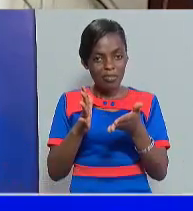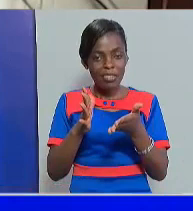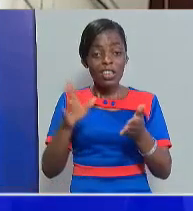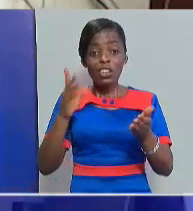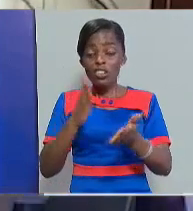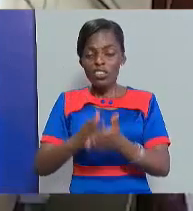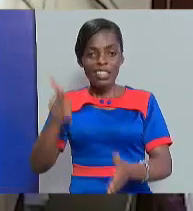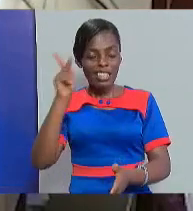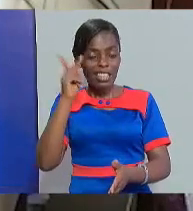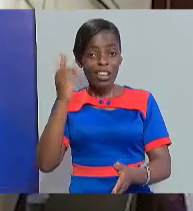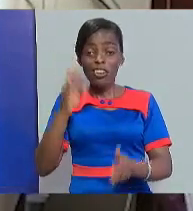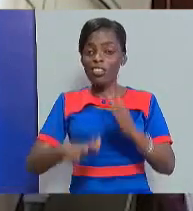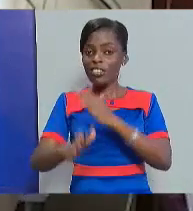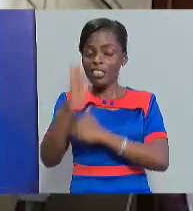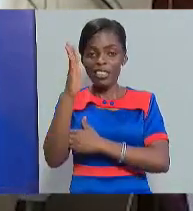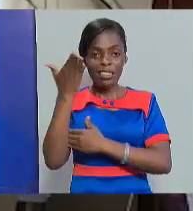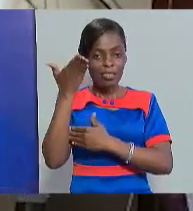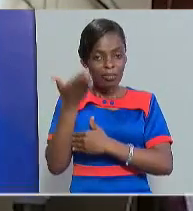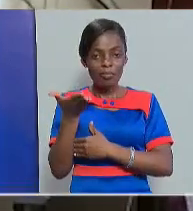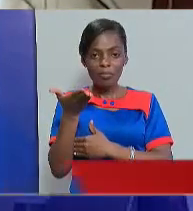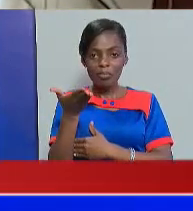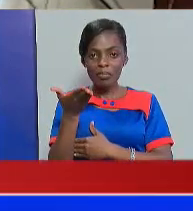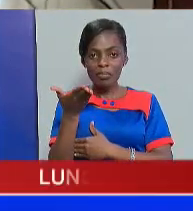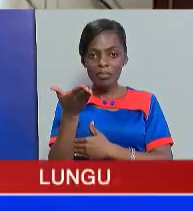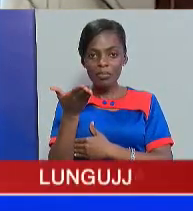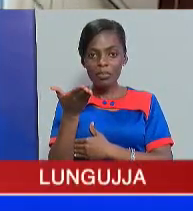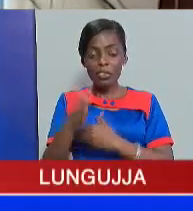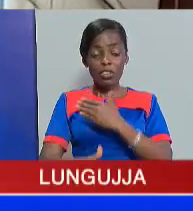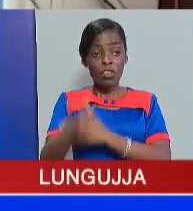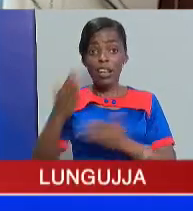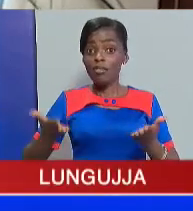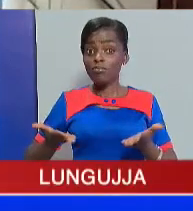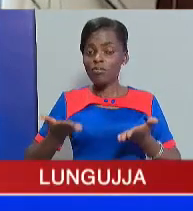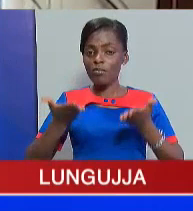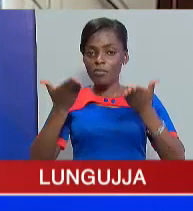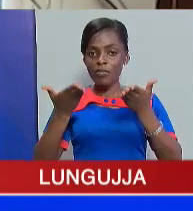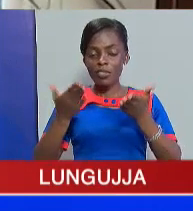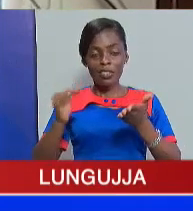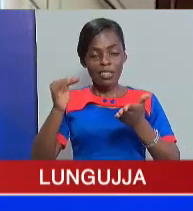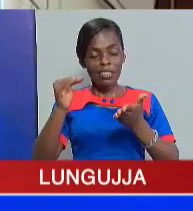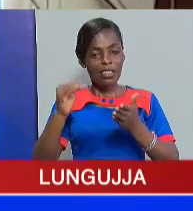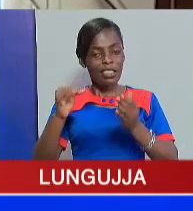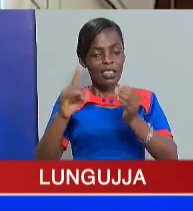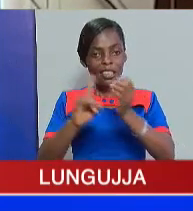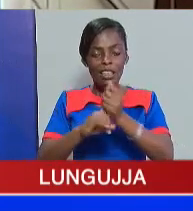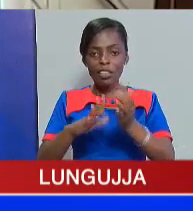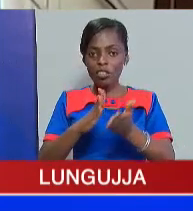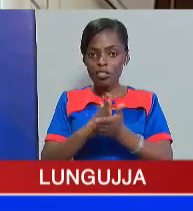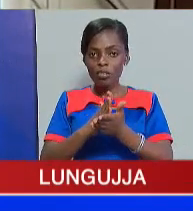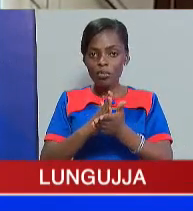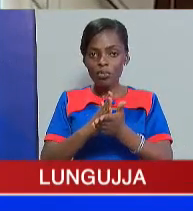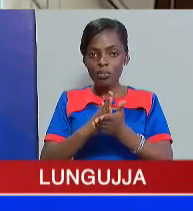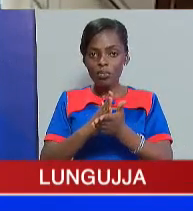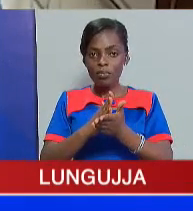mugezi owa Yesu weweamagezi Katonda abuyimuse nebozi kusalinjeje bakulikodi